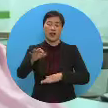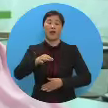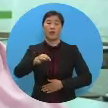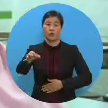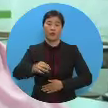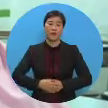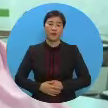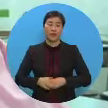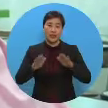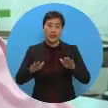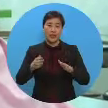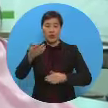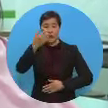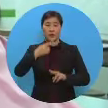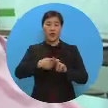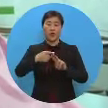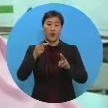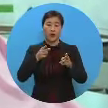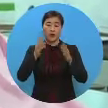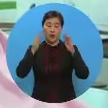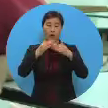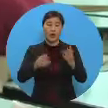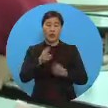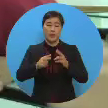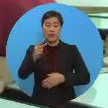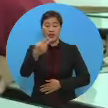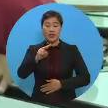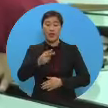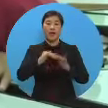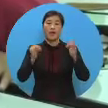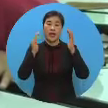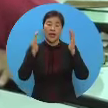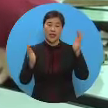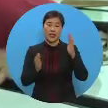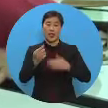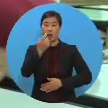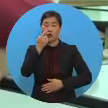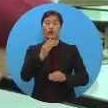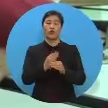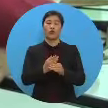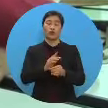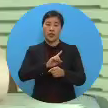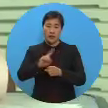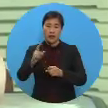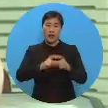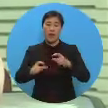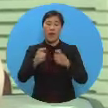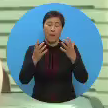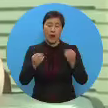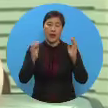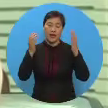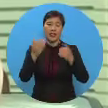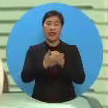받습니다. 현재 꿈사다리 공부방 사업으로 2,200여 명의 아동이 학습 지도를 받고 있고 내년에는 더